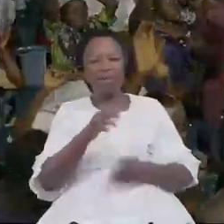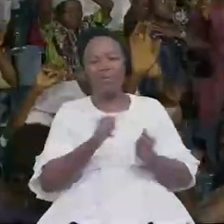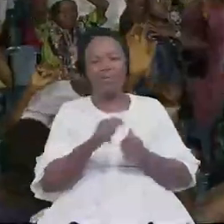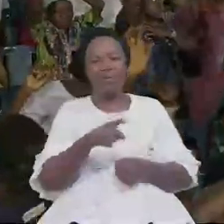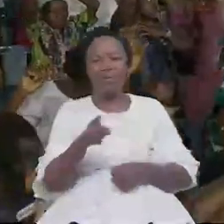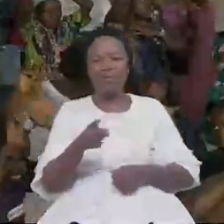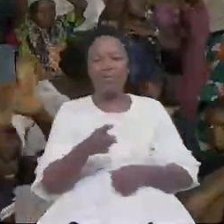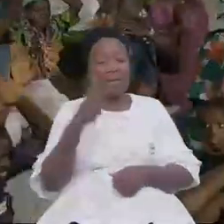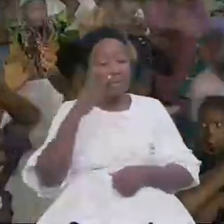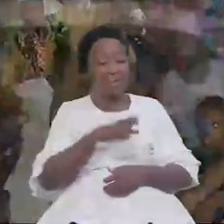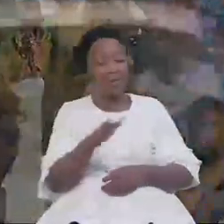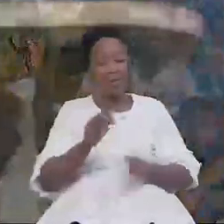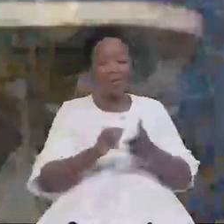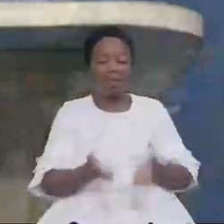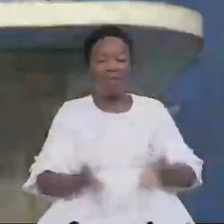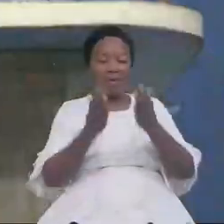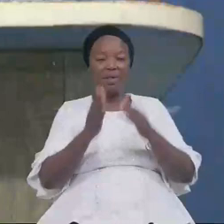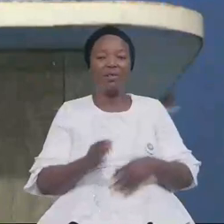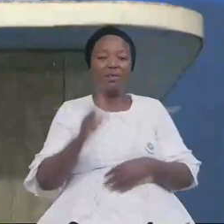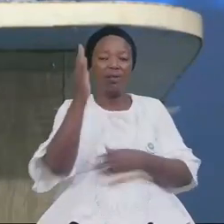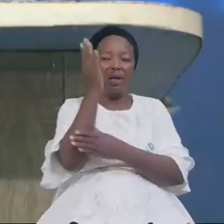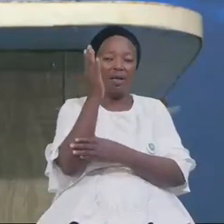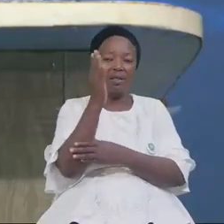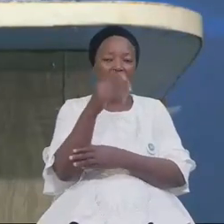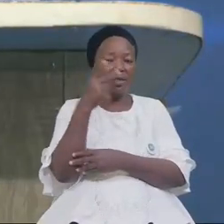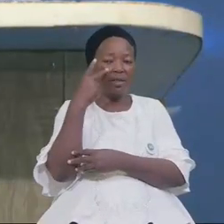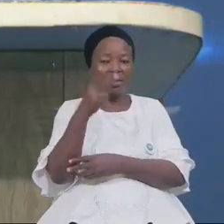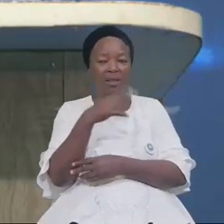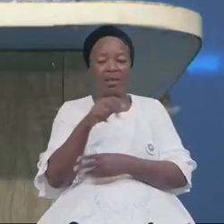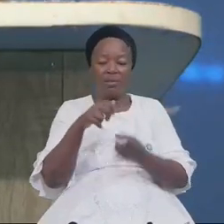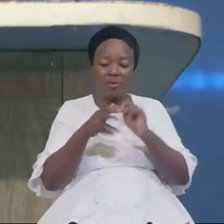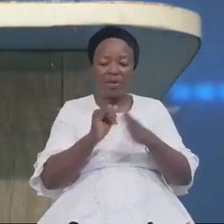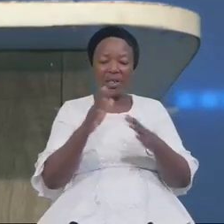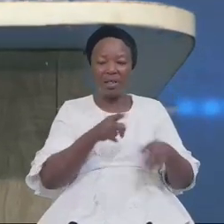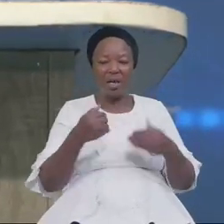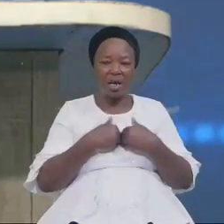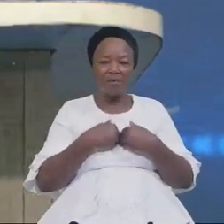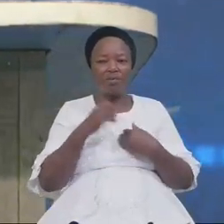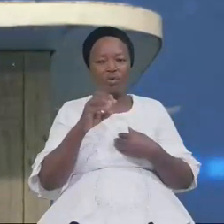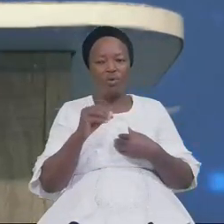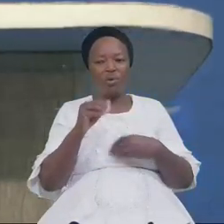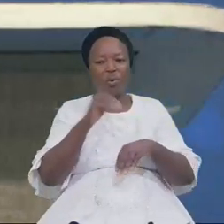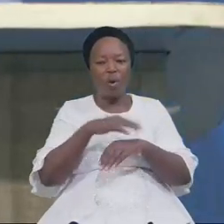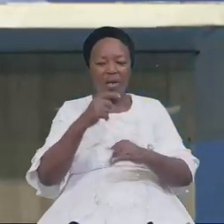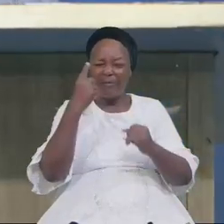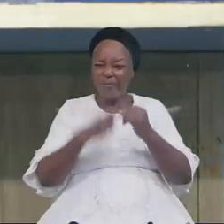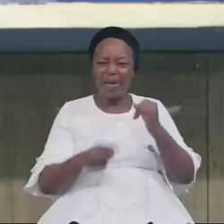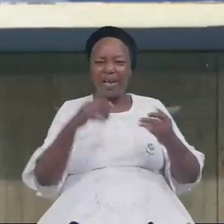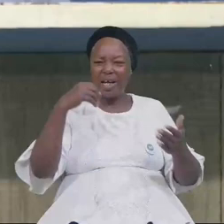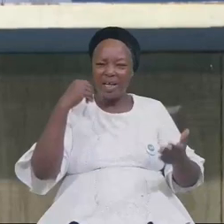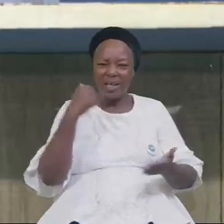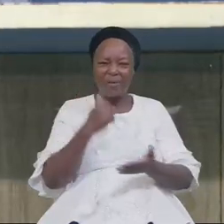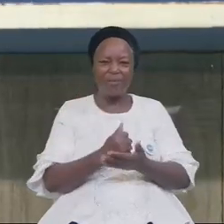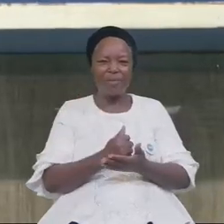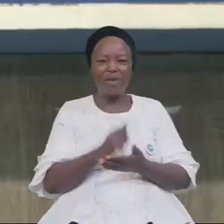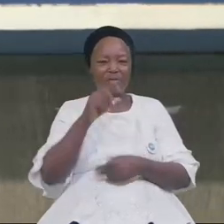qui doivent rester auprès des gens et regarder les défis des gens. Et au dernier amen, n'allez pas